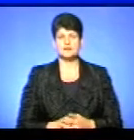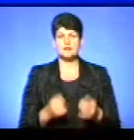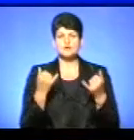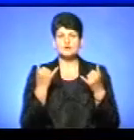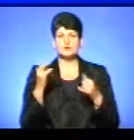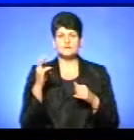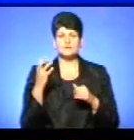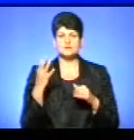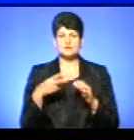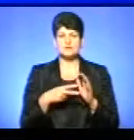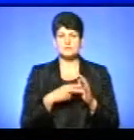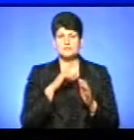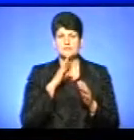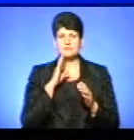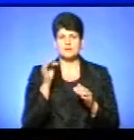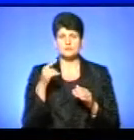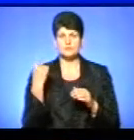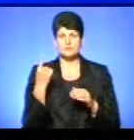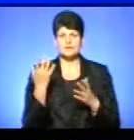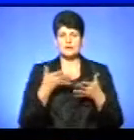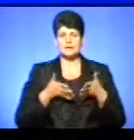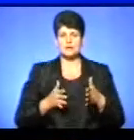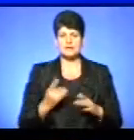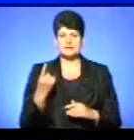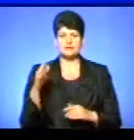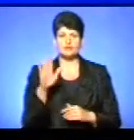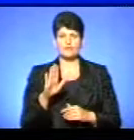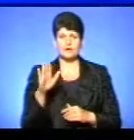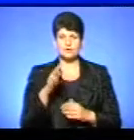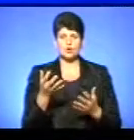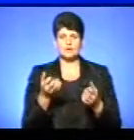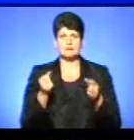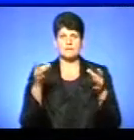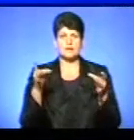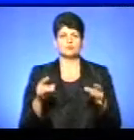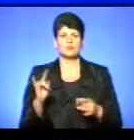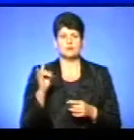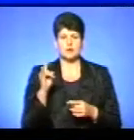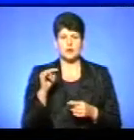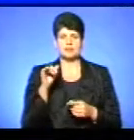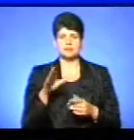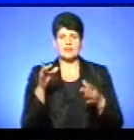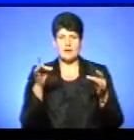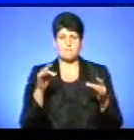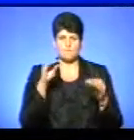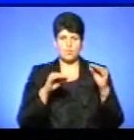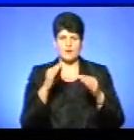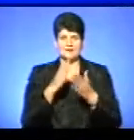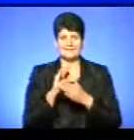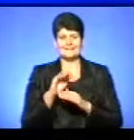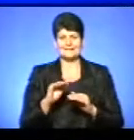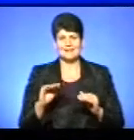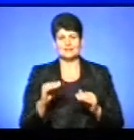Сьогодні 247 матерів Тернопільщини, які народили з 1 вересня, отримали пакунки малюка. У наборах є дитячий